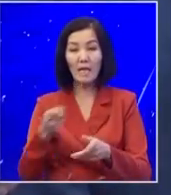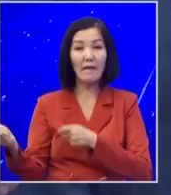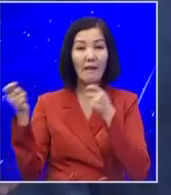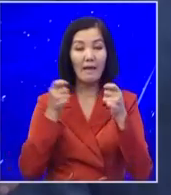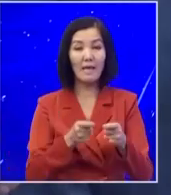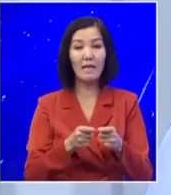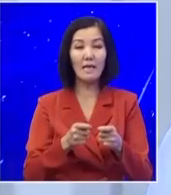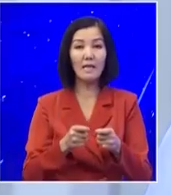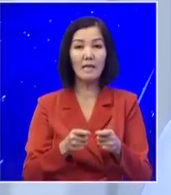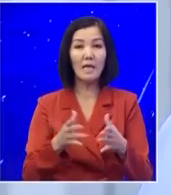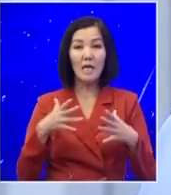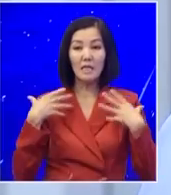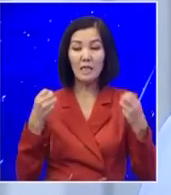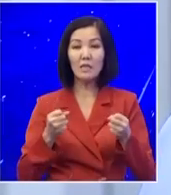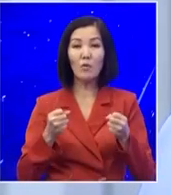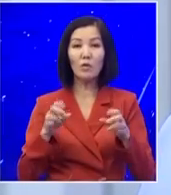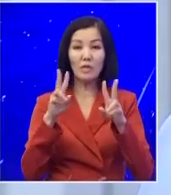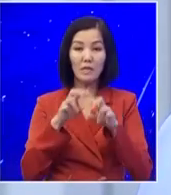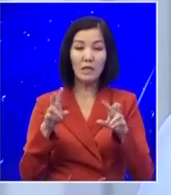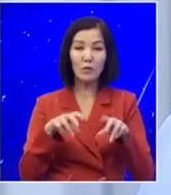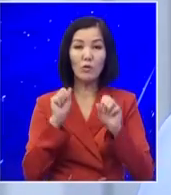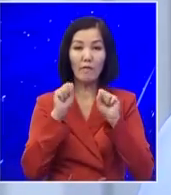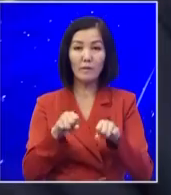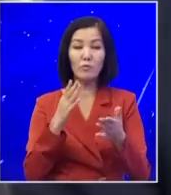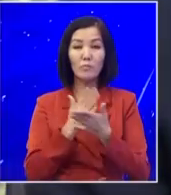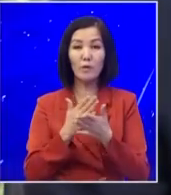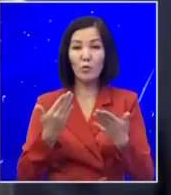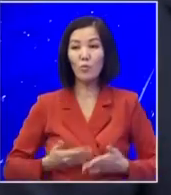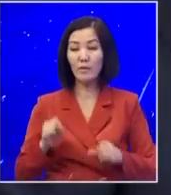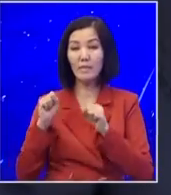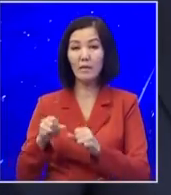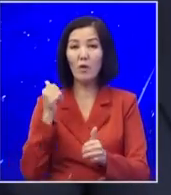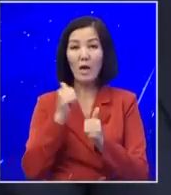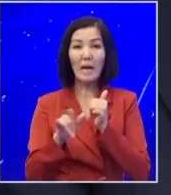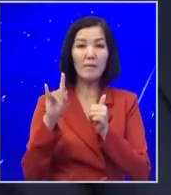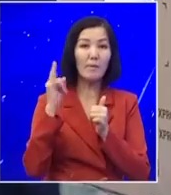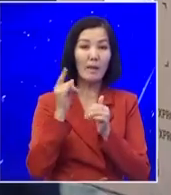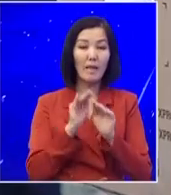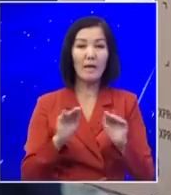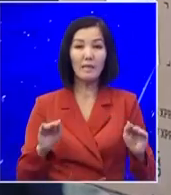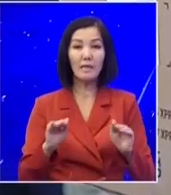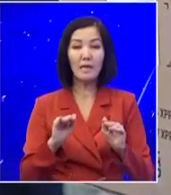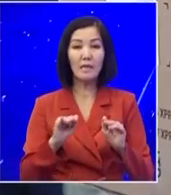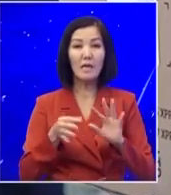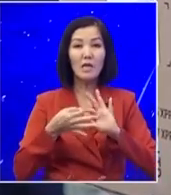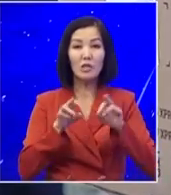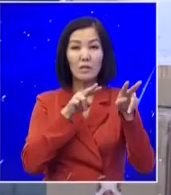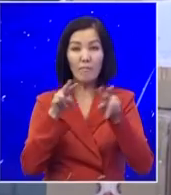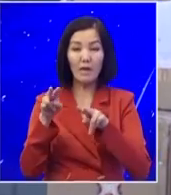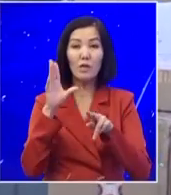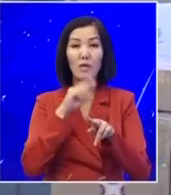монитор науқастың халін толық бағамдауға мүмкіндік береді. Бұдан былай жансақтау бөліміндегі әрбір баланың жағдайы осы монитор арқылы жіті бақыланып